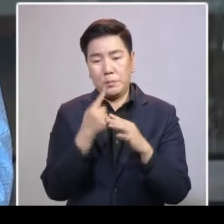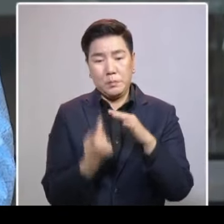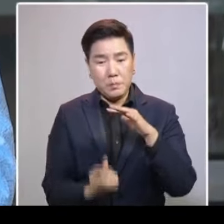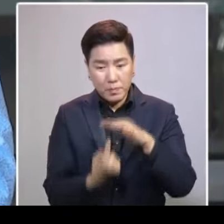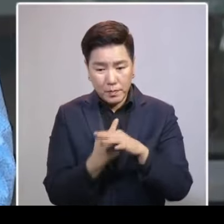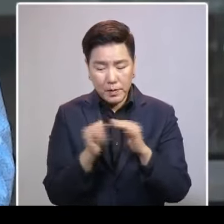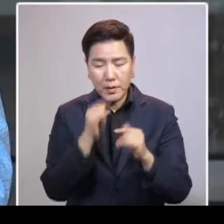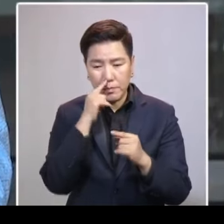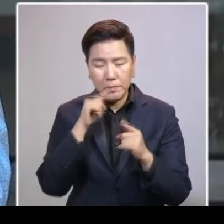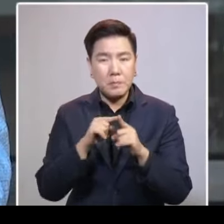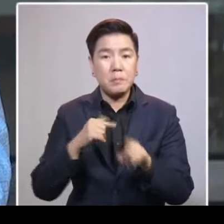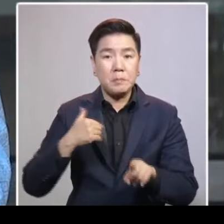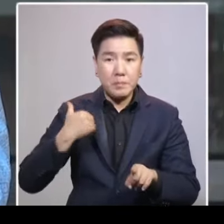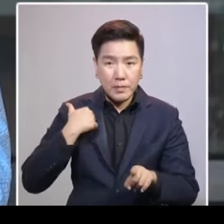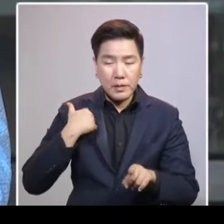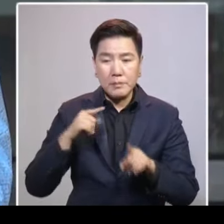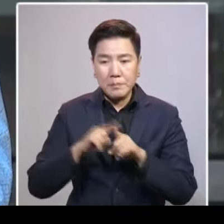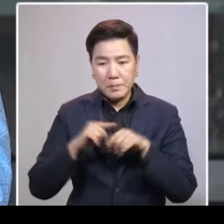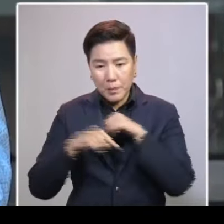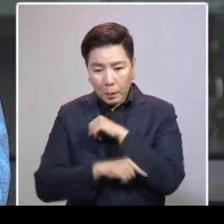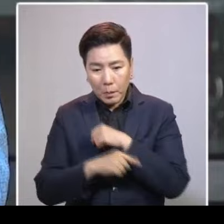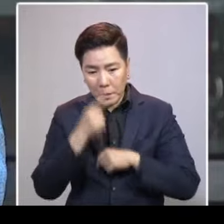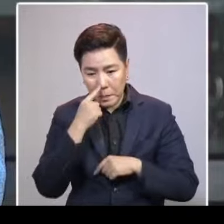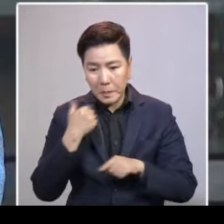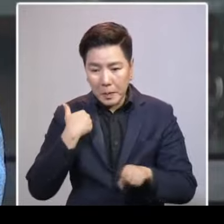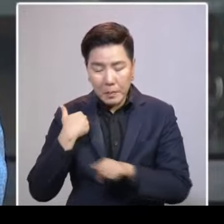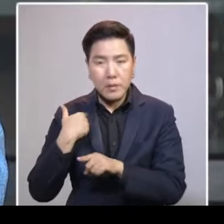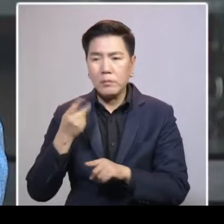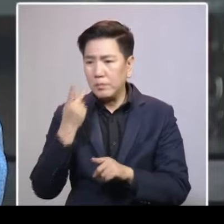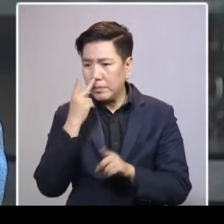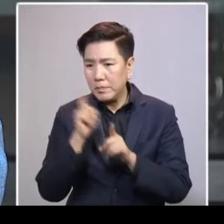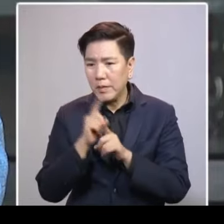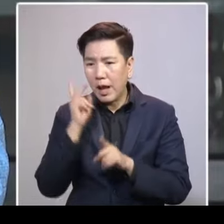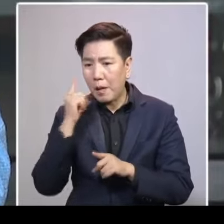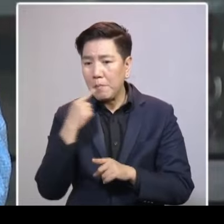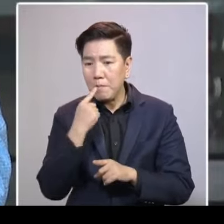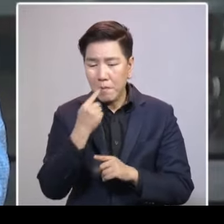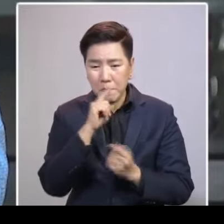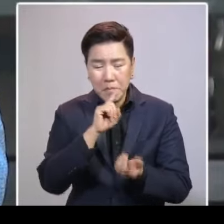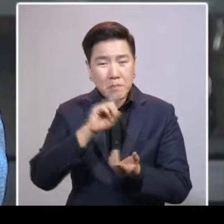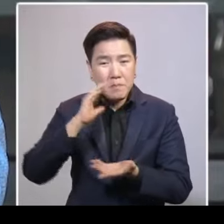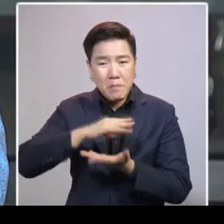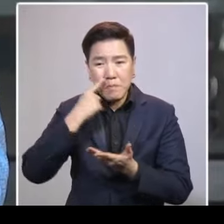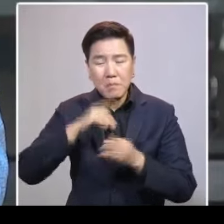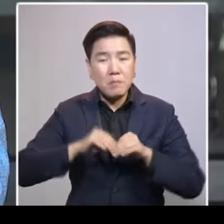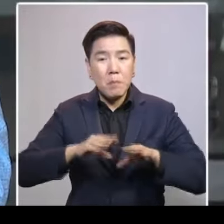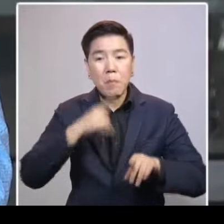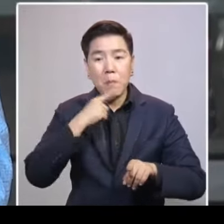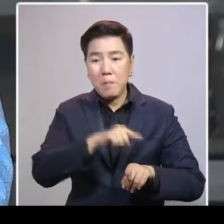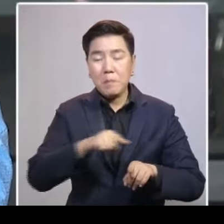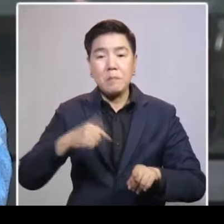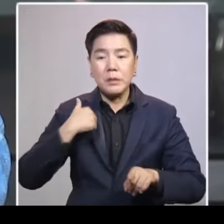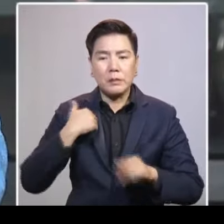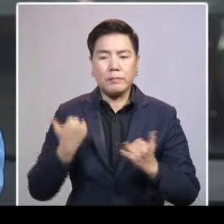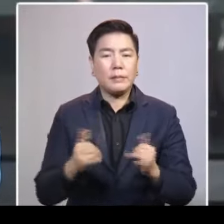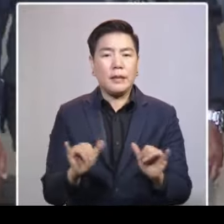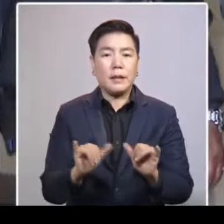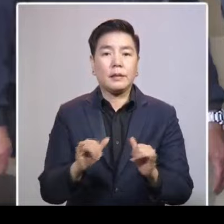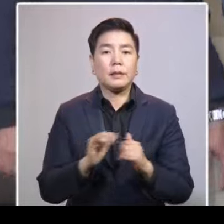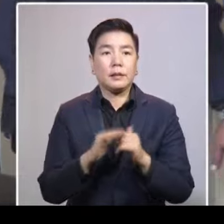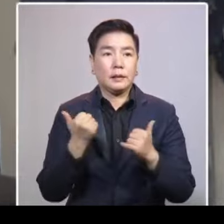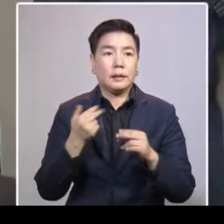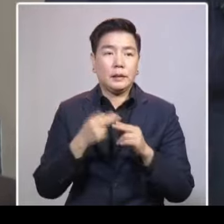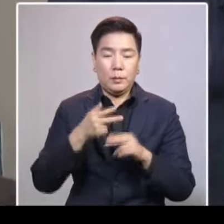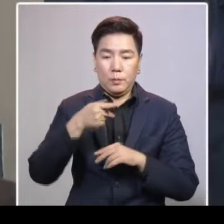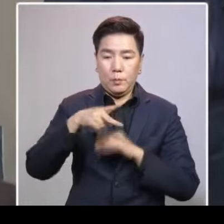อกว่ามันมีเหตุการณ์เช่นการทุจริตคอร์รัปชันเกิดขึ้นอย่างที่เราเห็นในหนังสือที่ออกมาในช่วงต้น ด้านนายภูมิธร